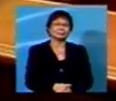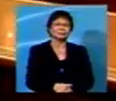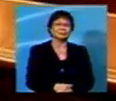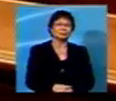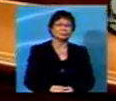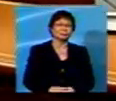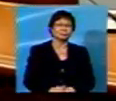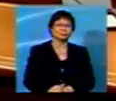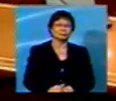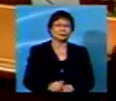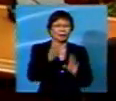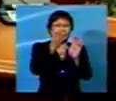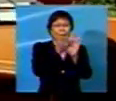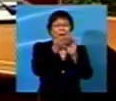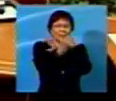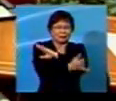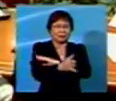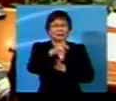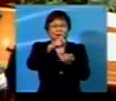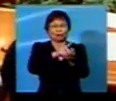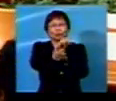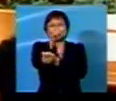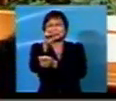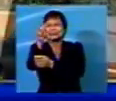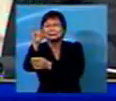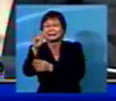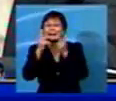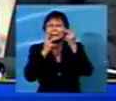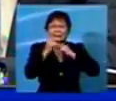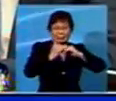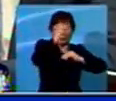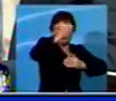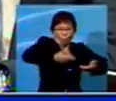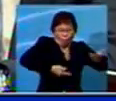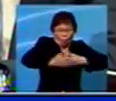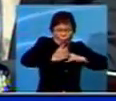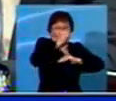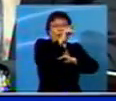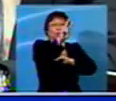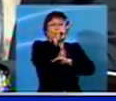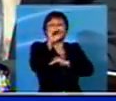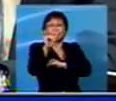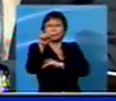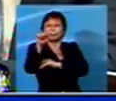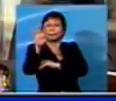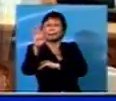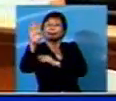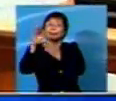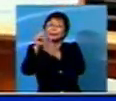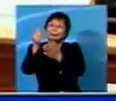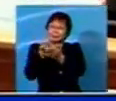pulih Bank Negara Tan Sri Dr zeti akhtar Aziz berkata lebihan perdagangan berjumlah r6.4